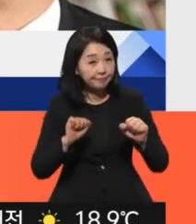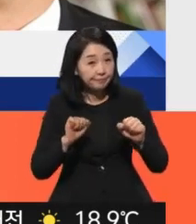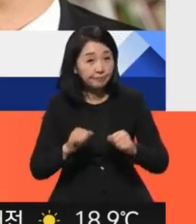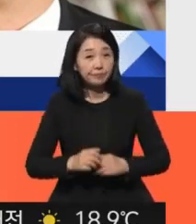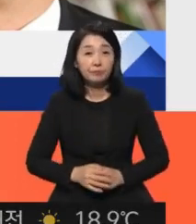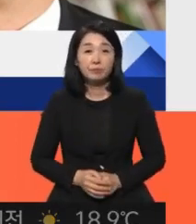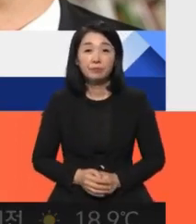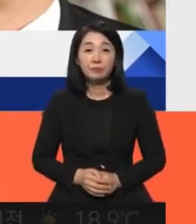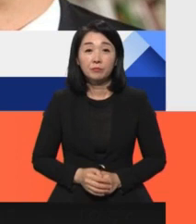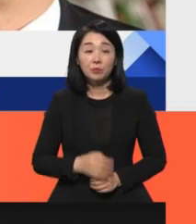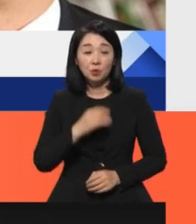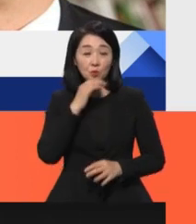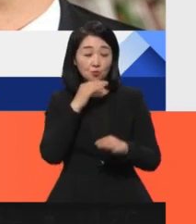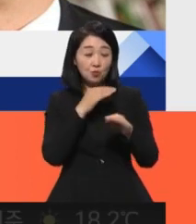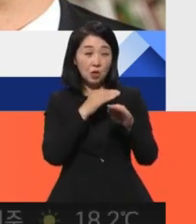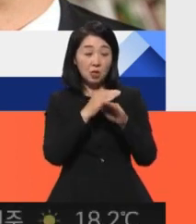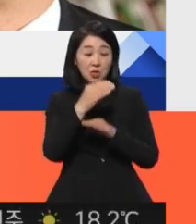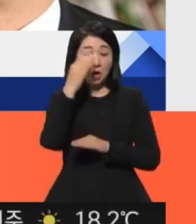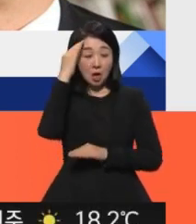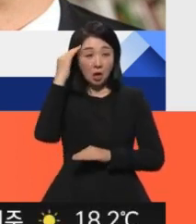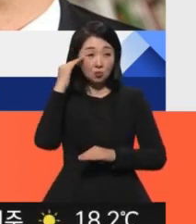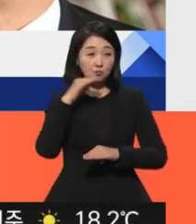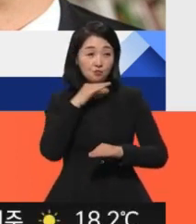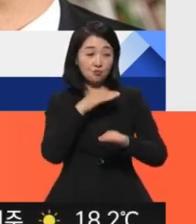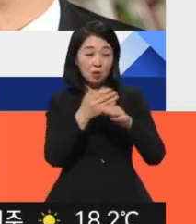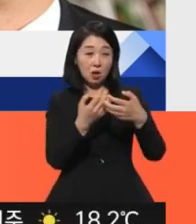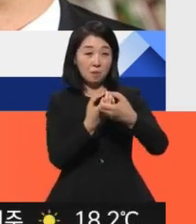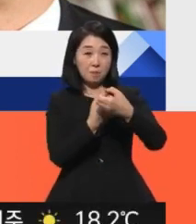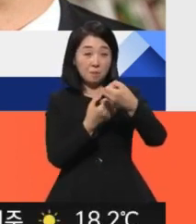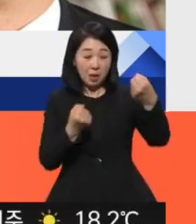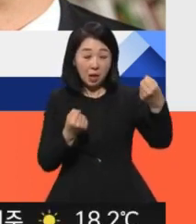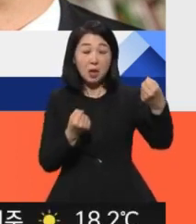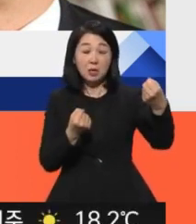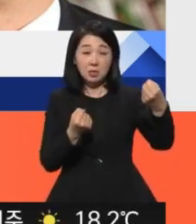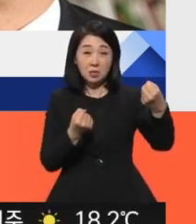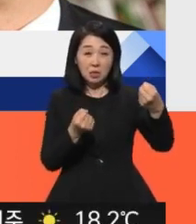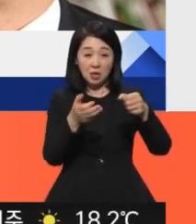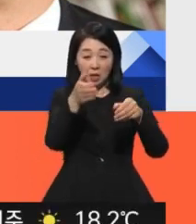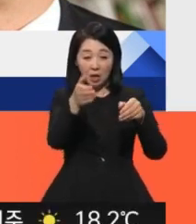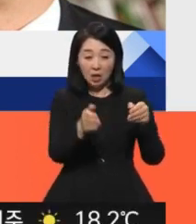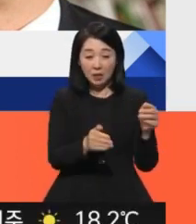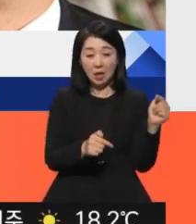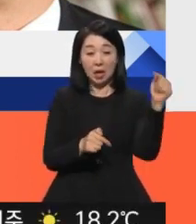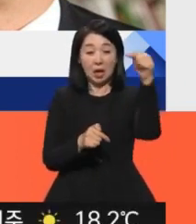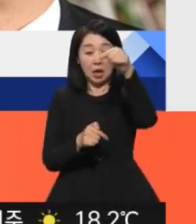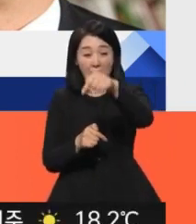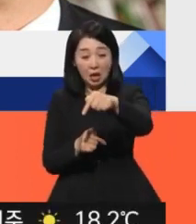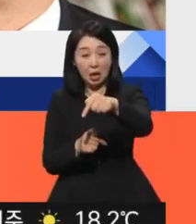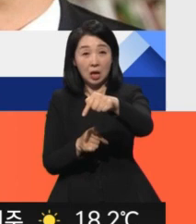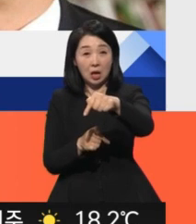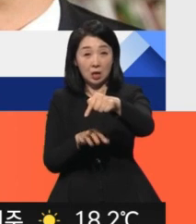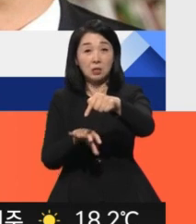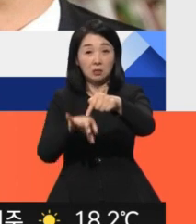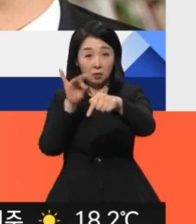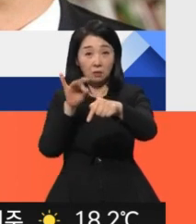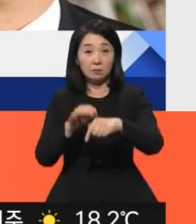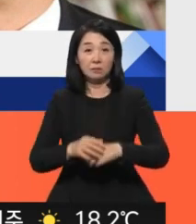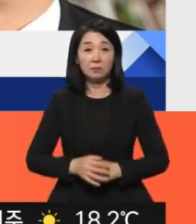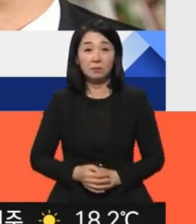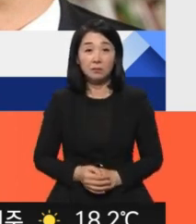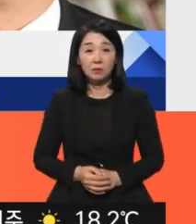안녕하세요. 자, 네. 북한이 분단 이후 처음으로 NLL 이남에 이제 미사일을 발사하는 이제 그런 일이 일어났는데,